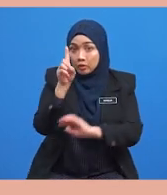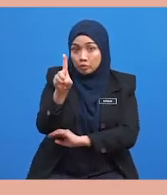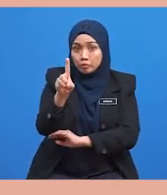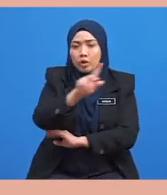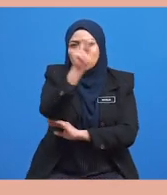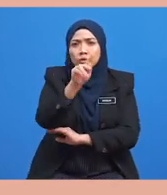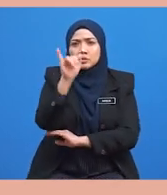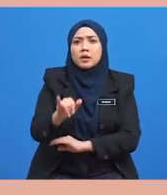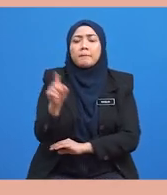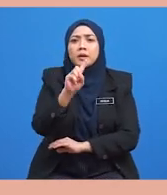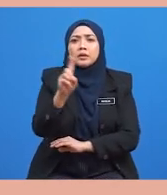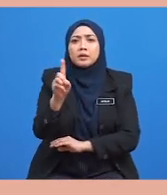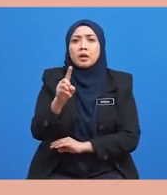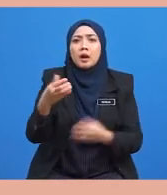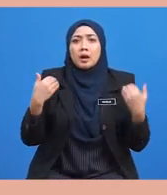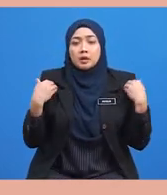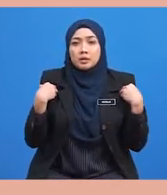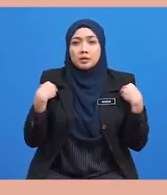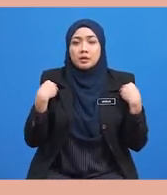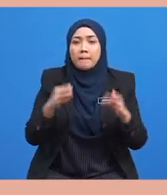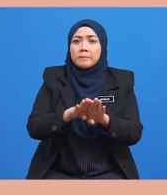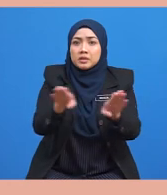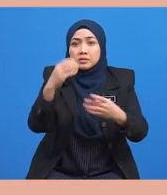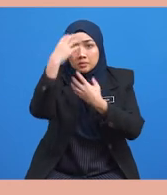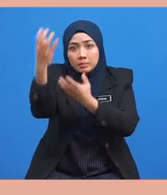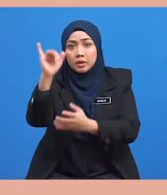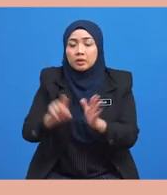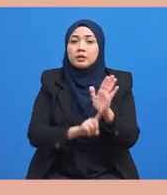Kuis yang manakah mempunyai beza cerapan yang lebih tinggi?